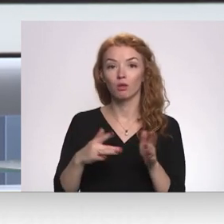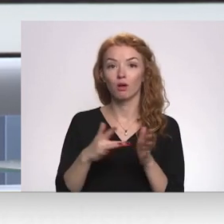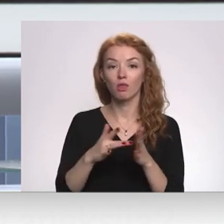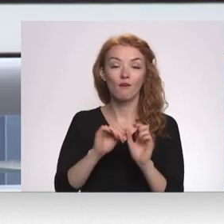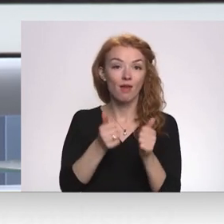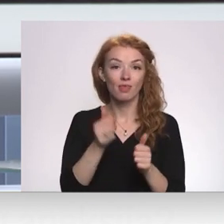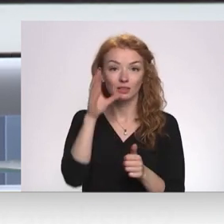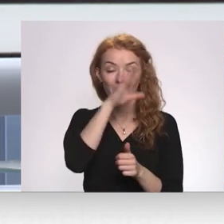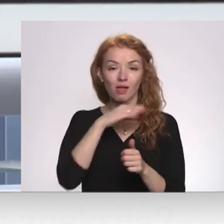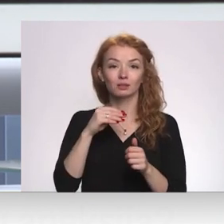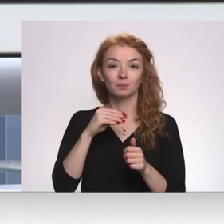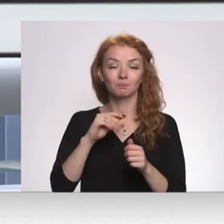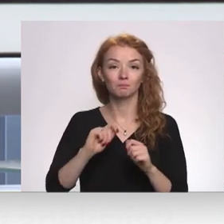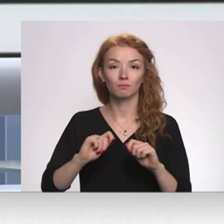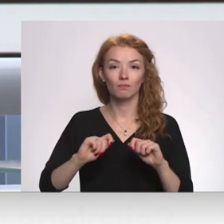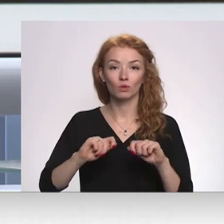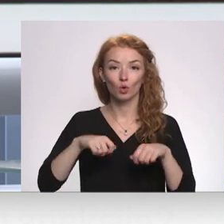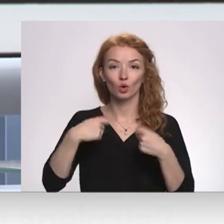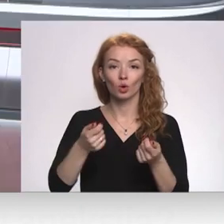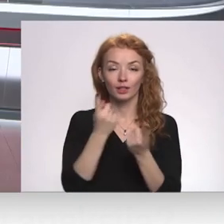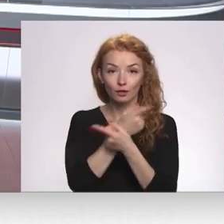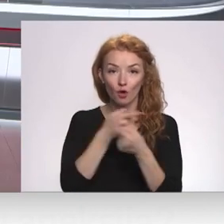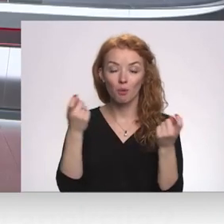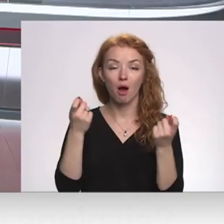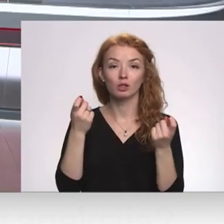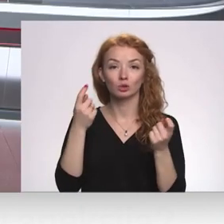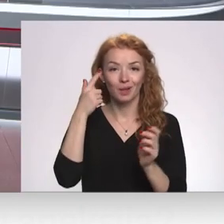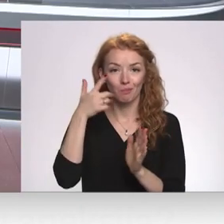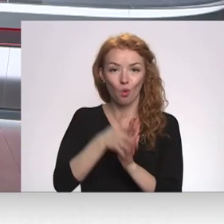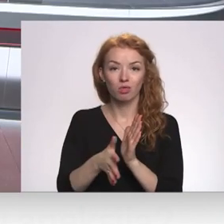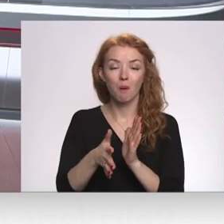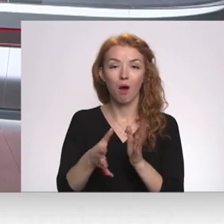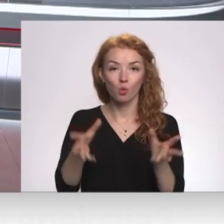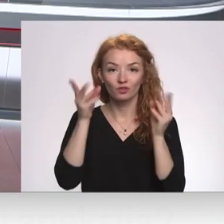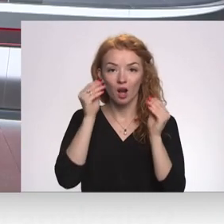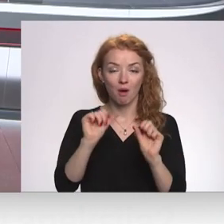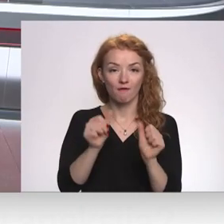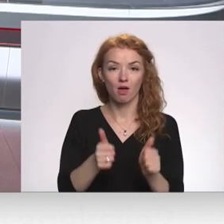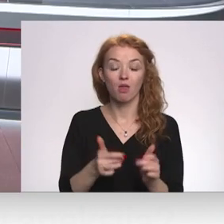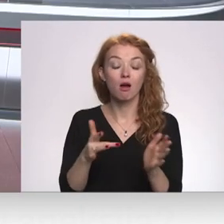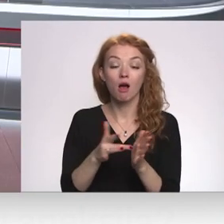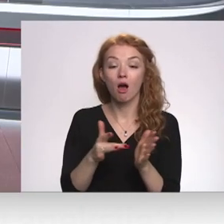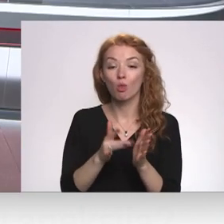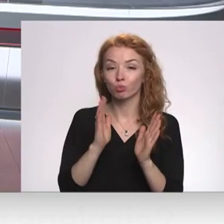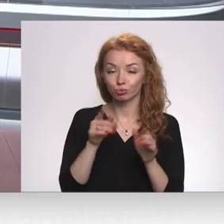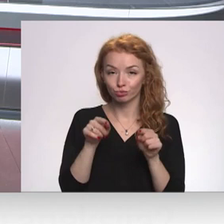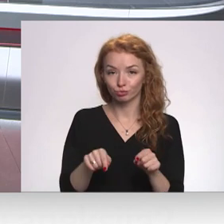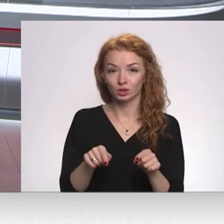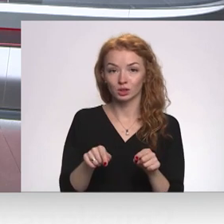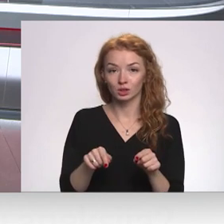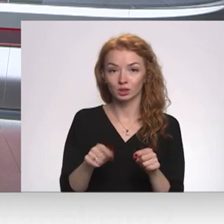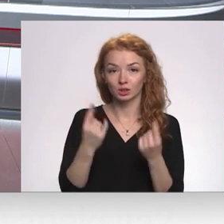būsim spējuši nodot informāciju saprotamā un uzturamā veidā, kādas būs šī soļa